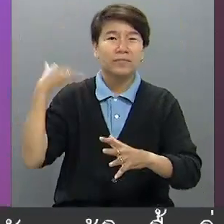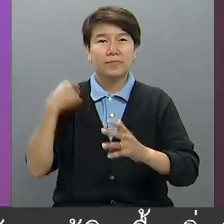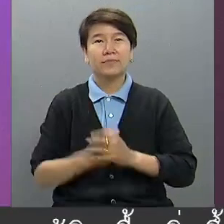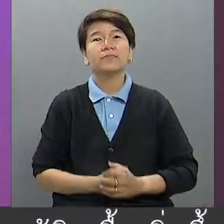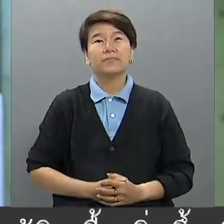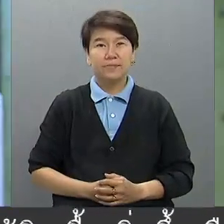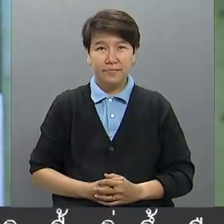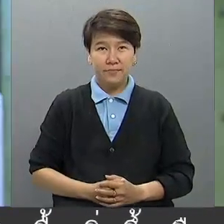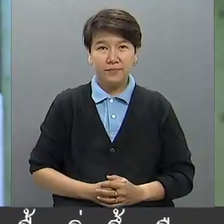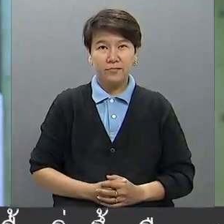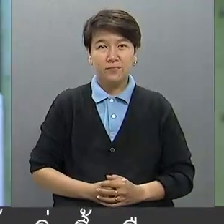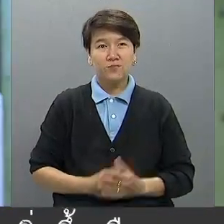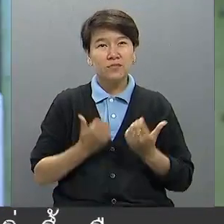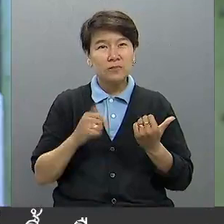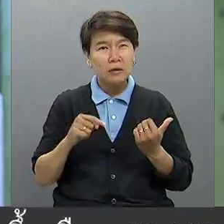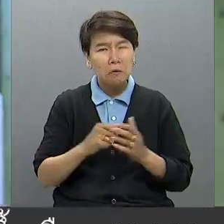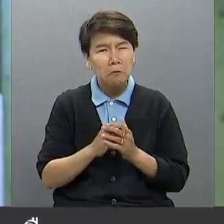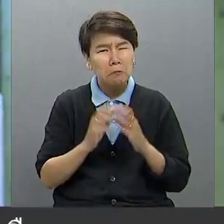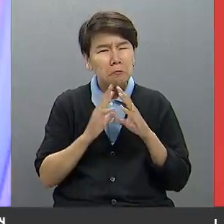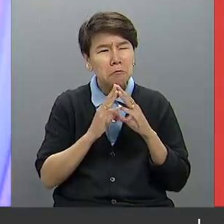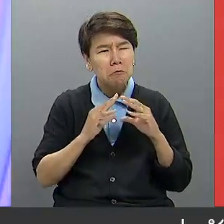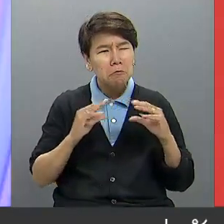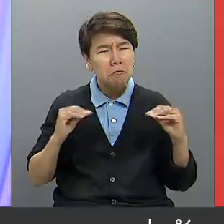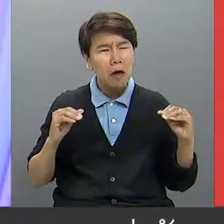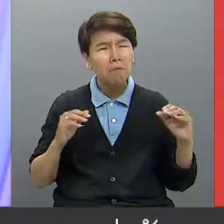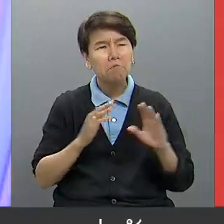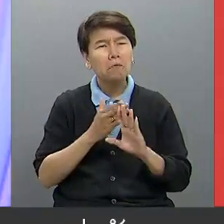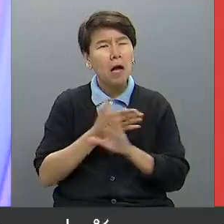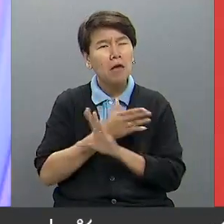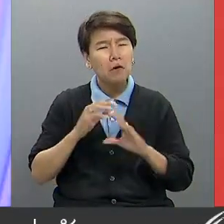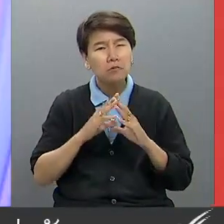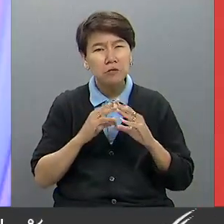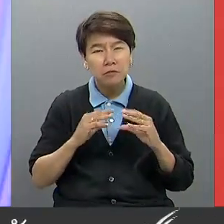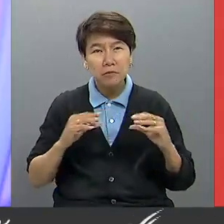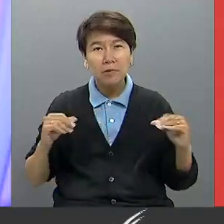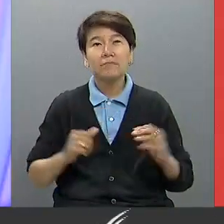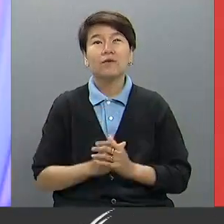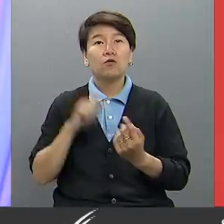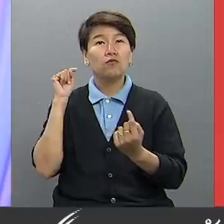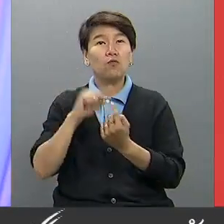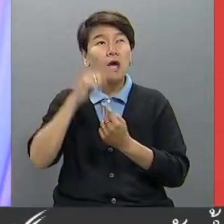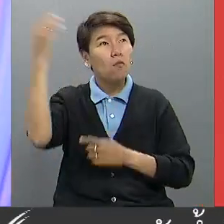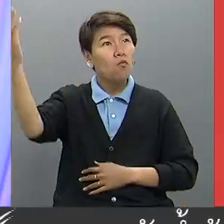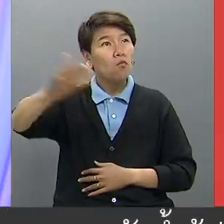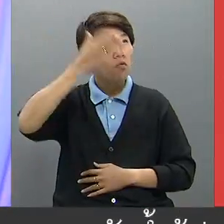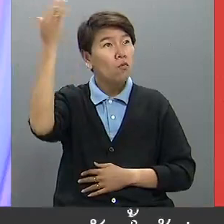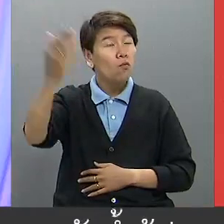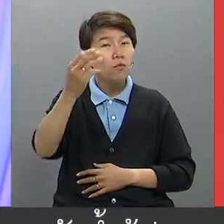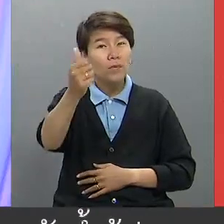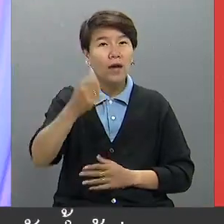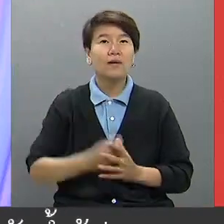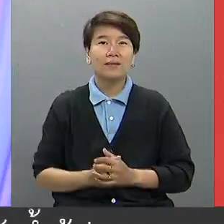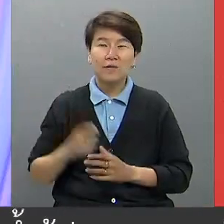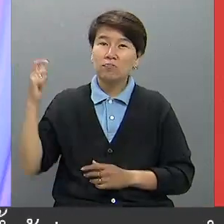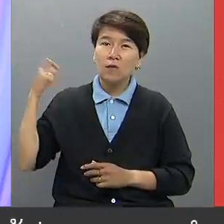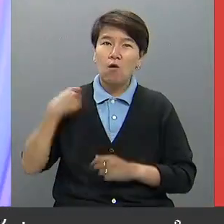ช่ไหม ไม่มีแล้วไม่มีนานมากแล ้วมันก็จะเป็นฤดูกาลเนาะของการแบบวิ่งว่าวเนี่ยถ้าเกิดว่าแถวบ้านผมมาภาคเหนือล